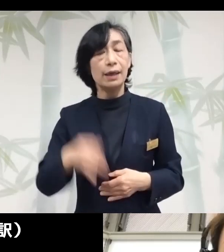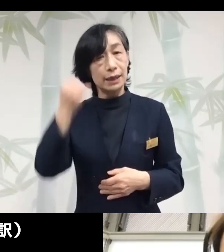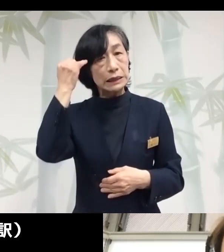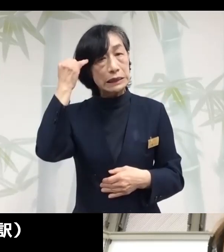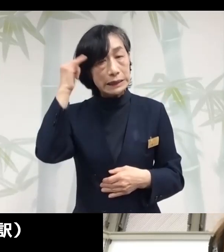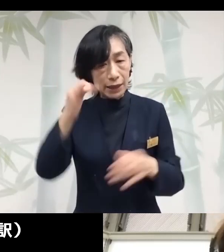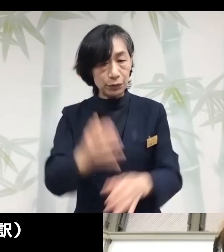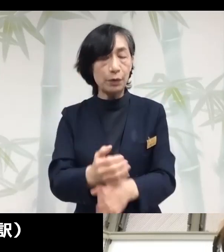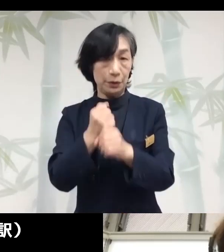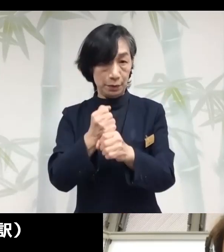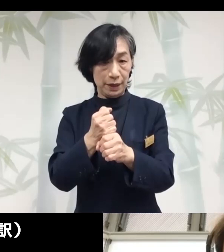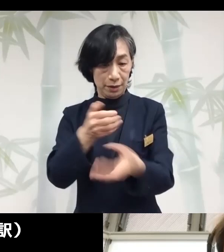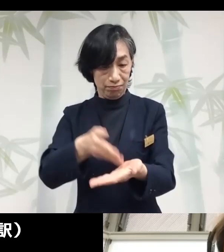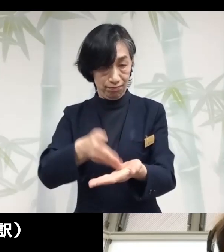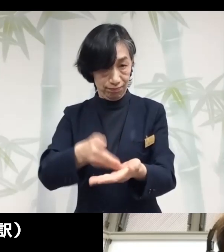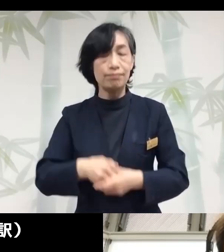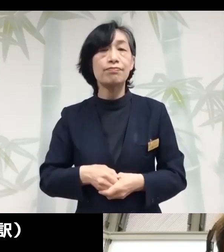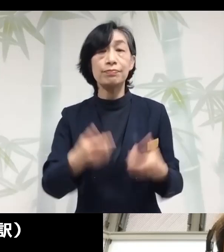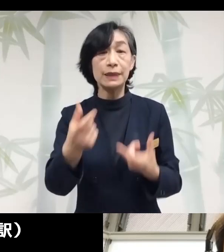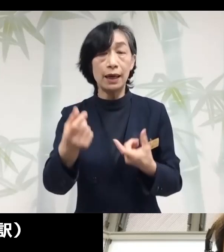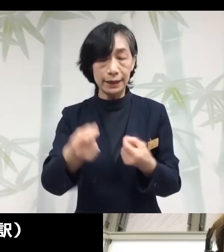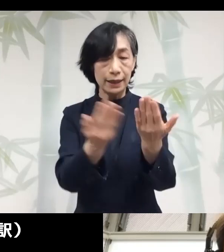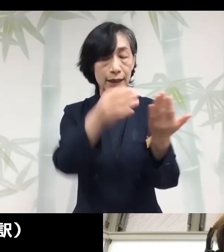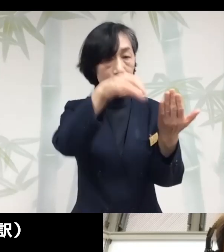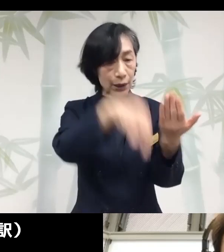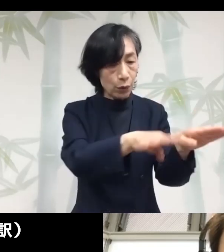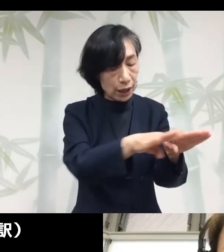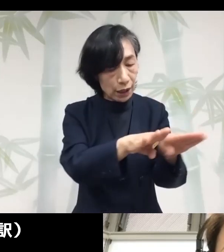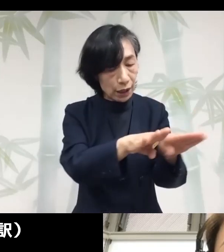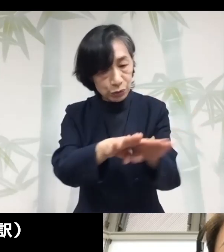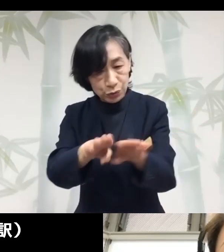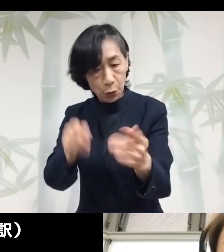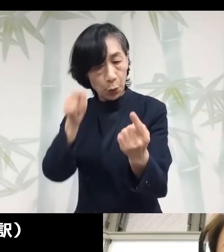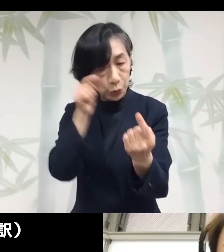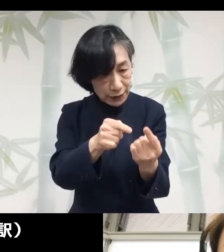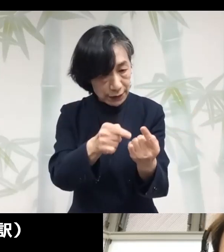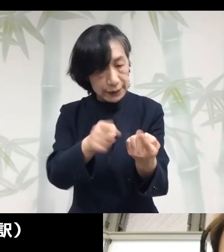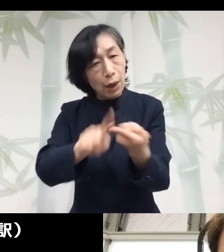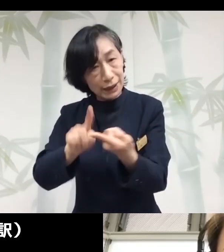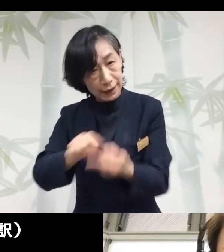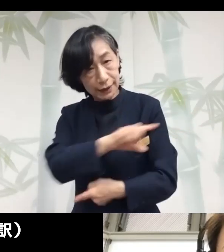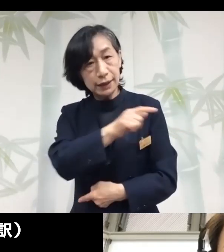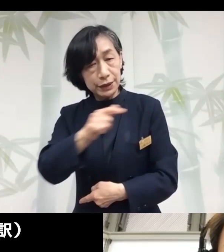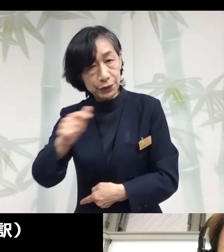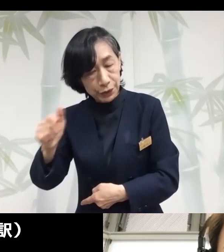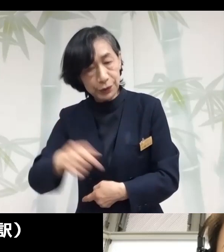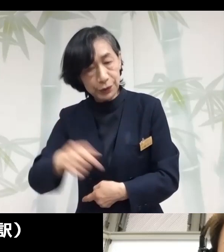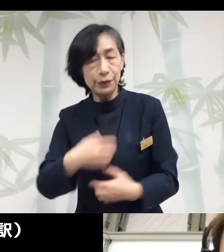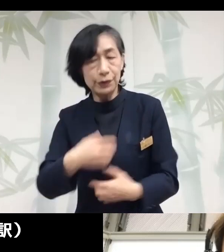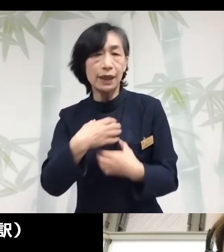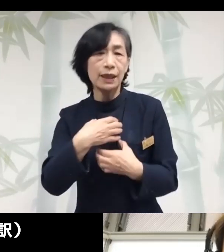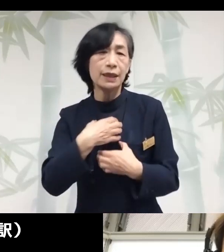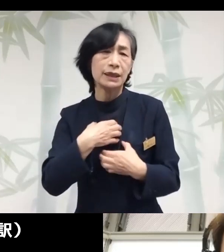ています。やはりですね、学校の休校措置に伴って、いろいろなご心配があるようなんです